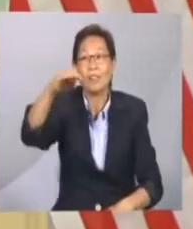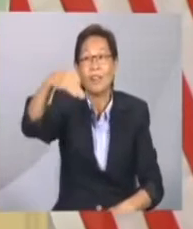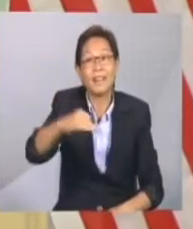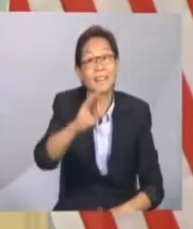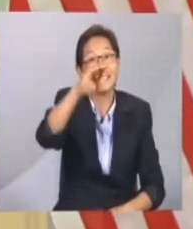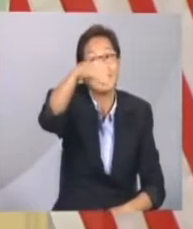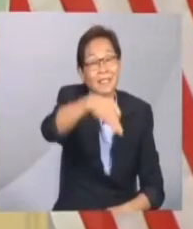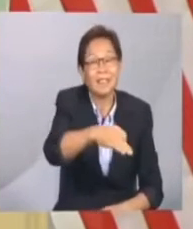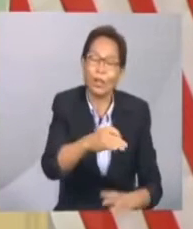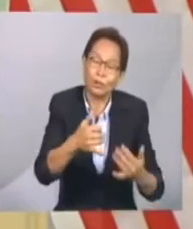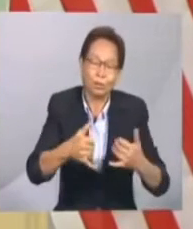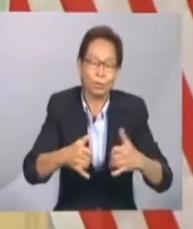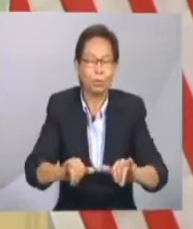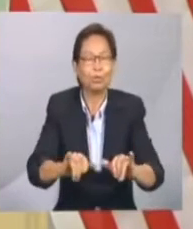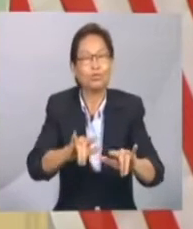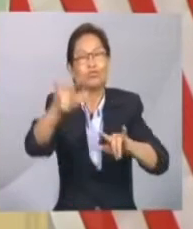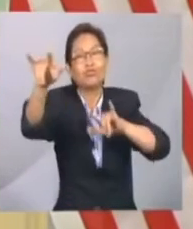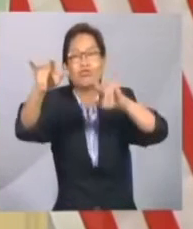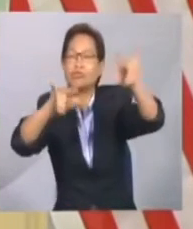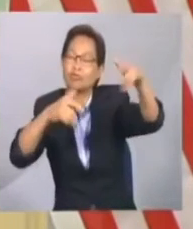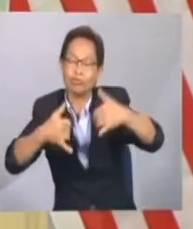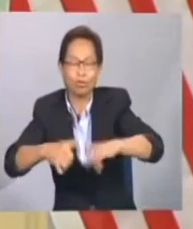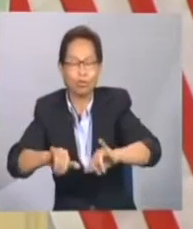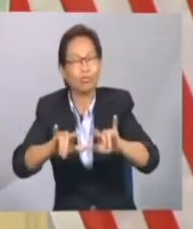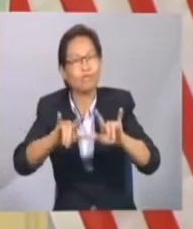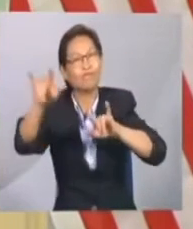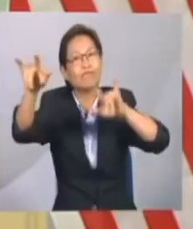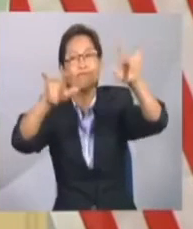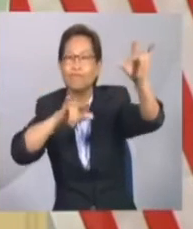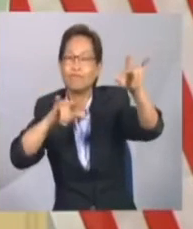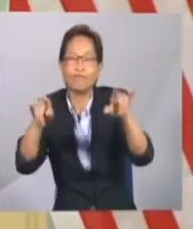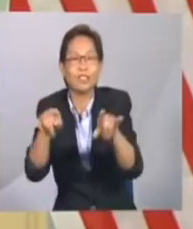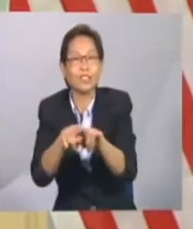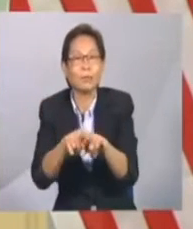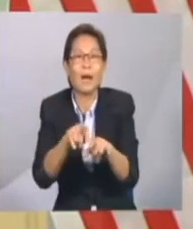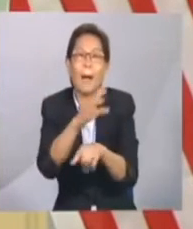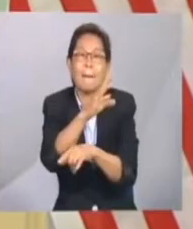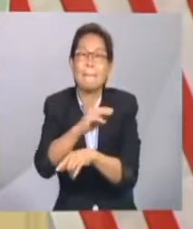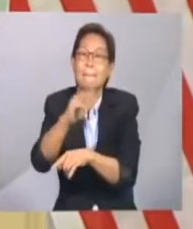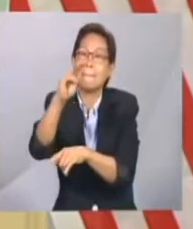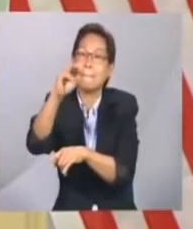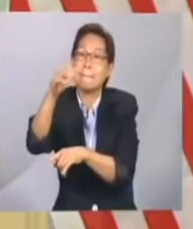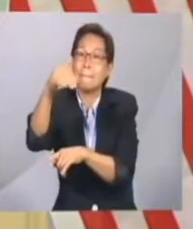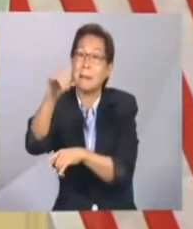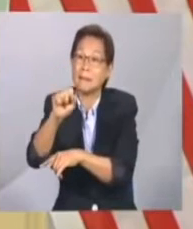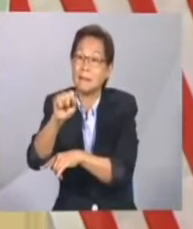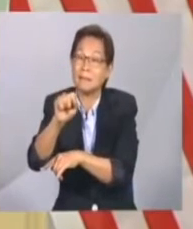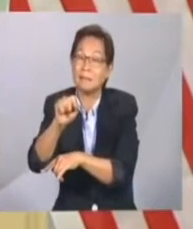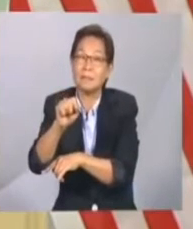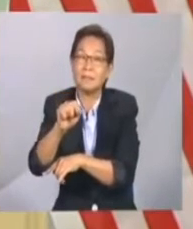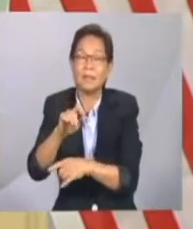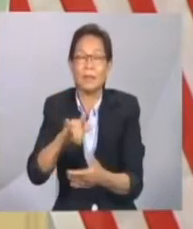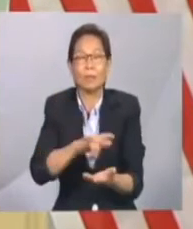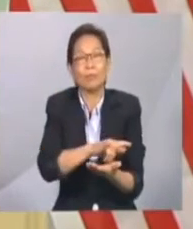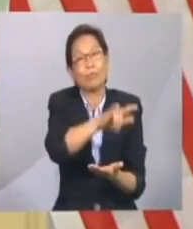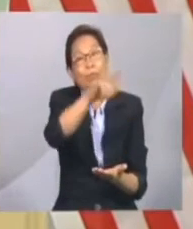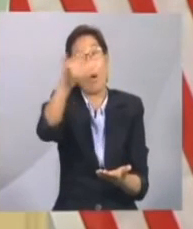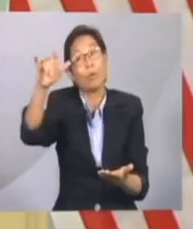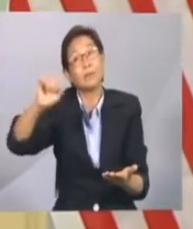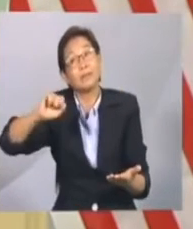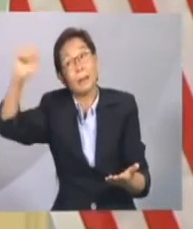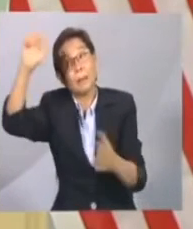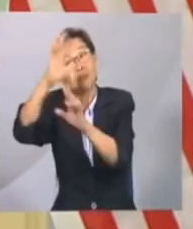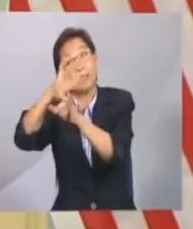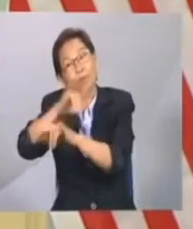lagi meneruskan penerbangan mereka. Begitu juga dengan MAS yang terbang ke Sabah